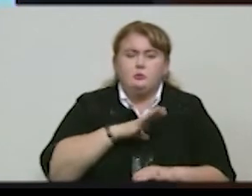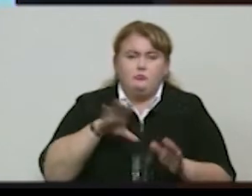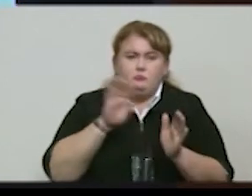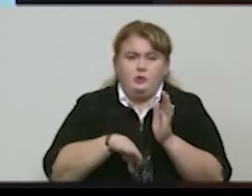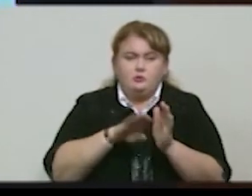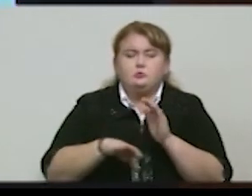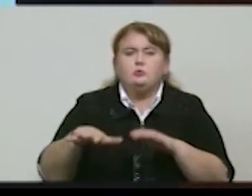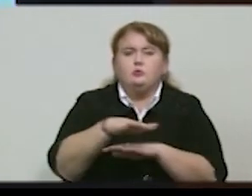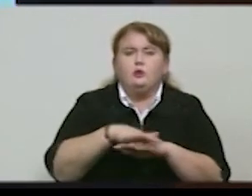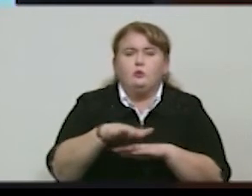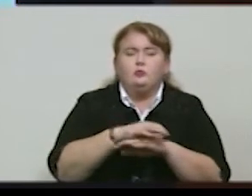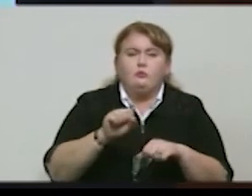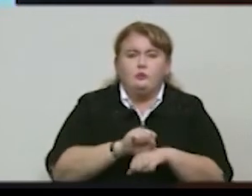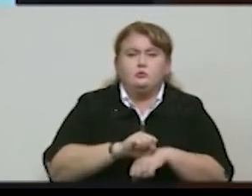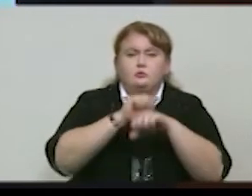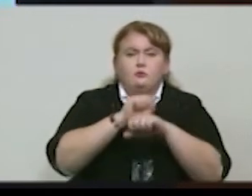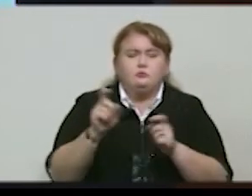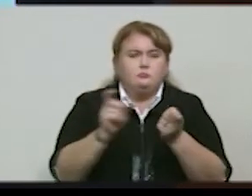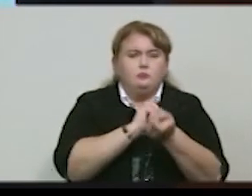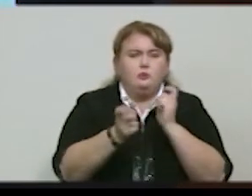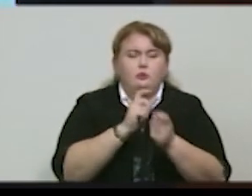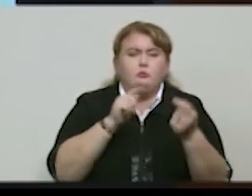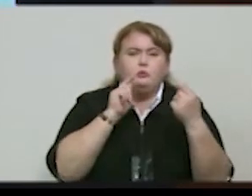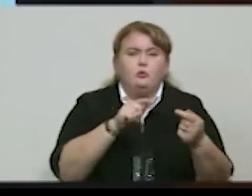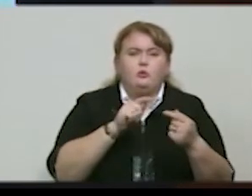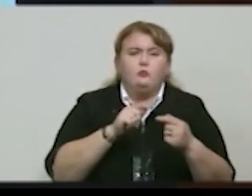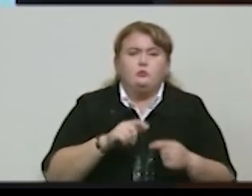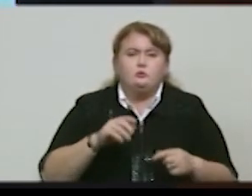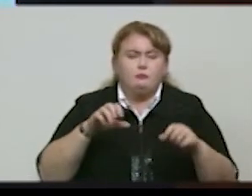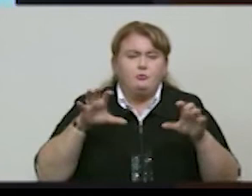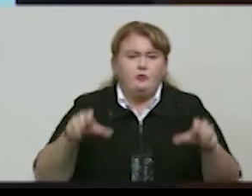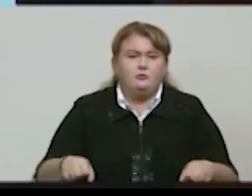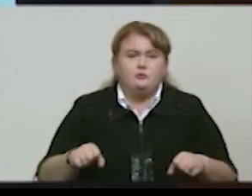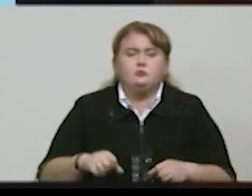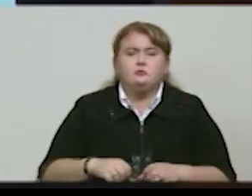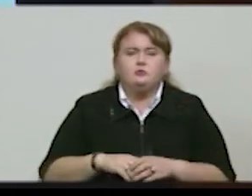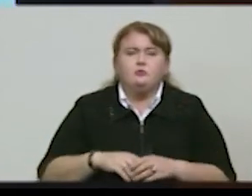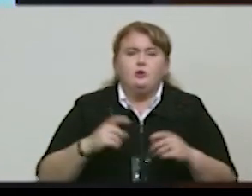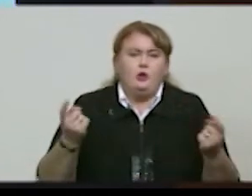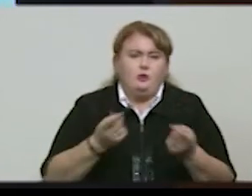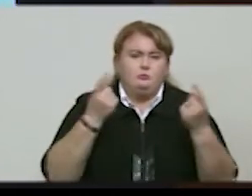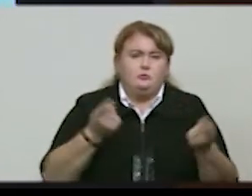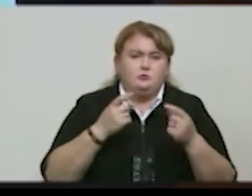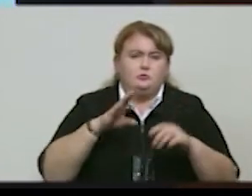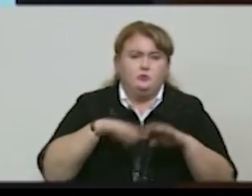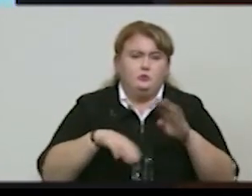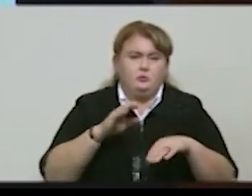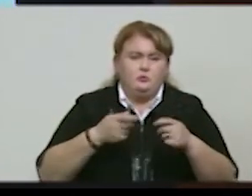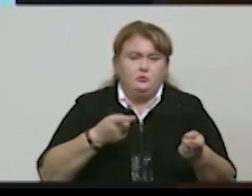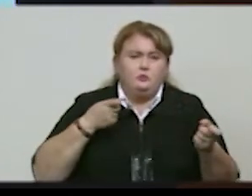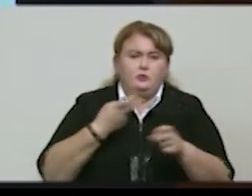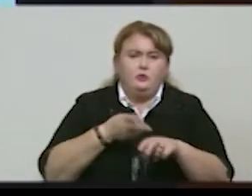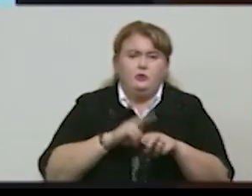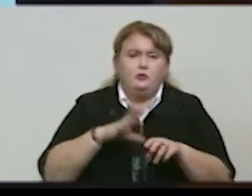простой народ. Восставшие боролись против колониального правительства обычными орудиями труда. Это